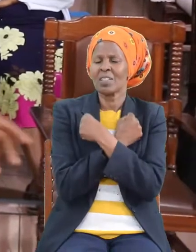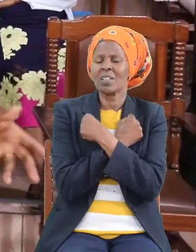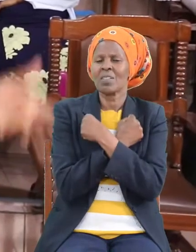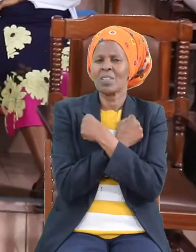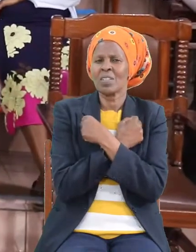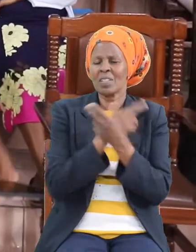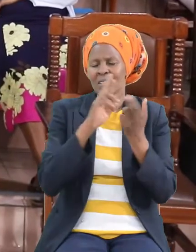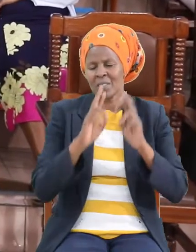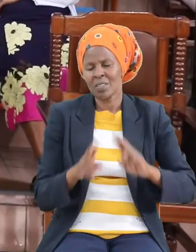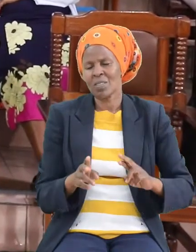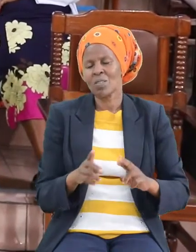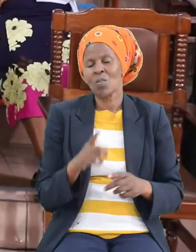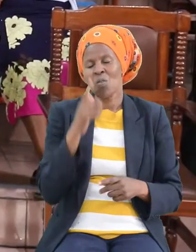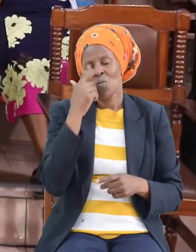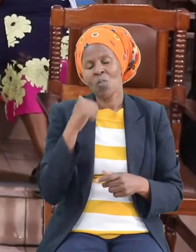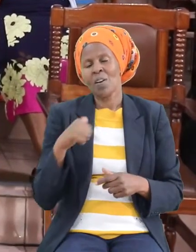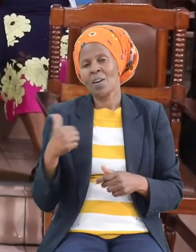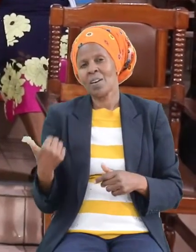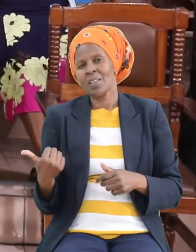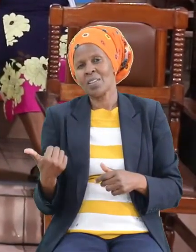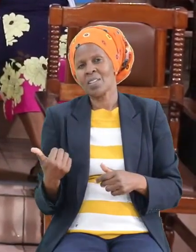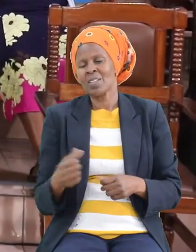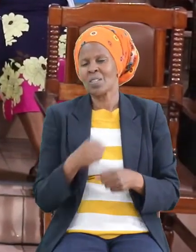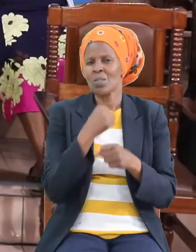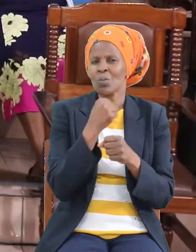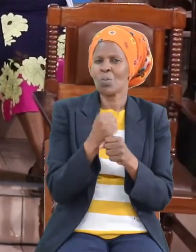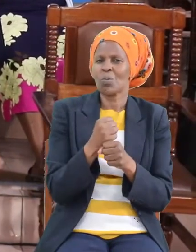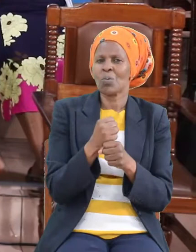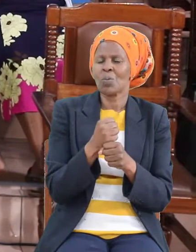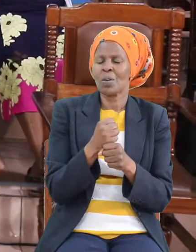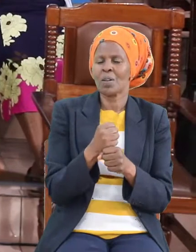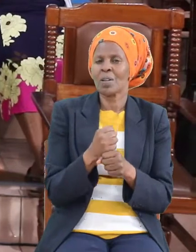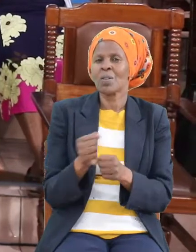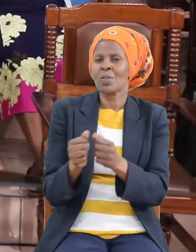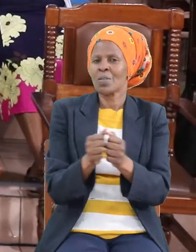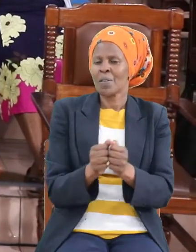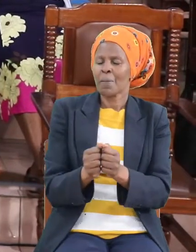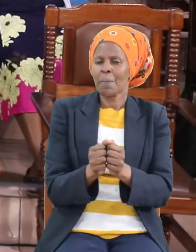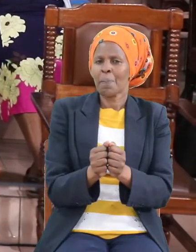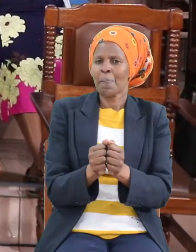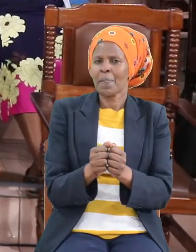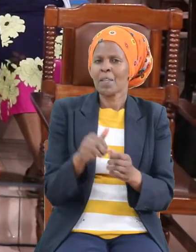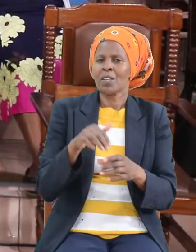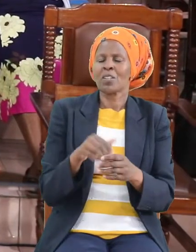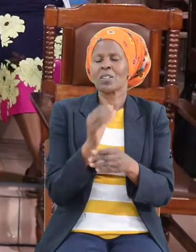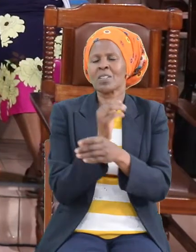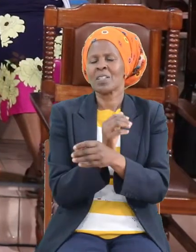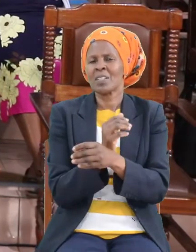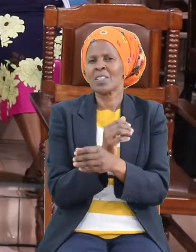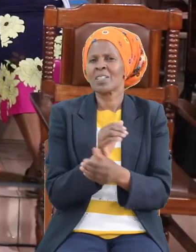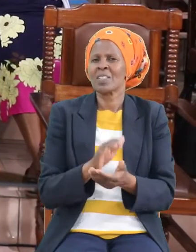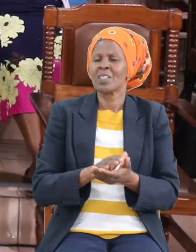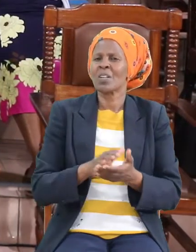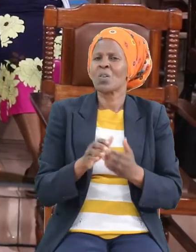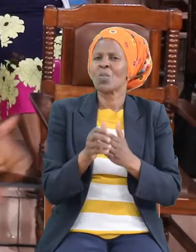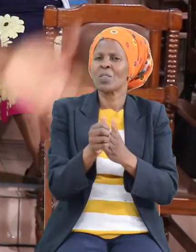ya kuheshimiana, na katika hali ya kutenda kazi tukiwa kitu kimoja, na kanisa la Bwana linazidi